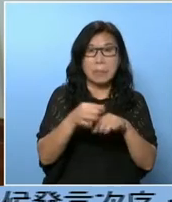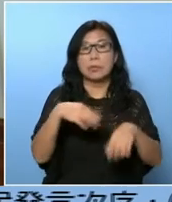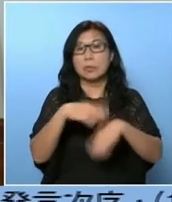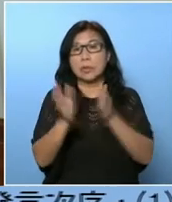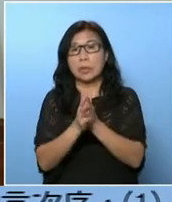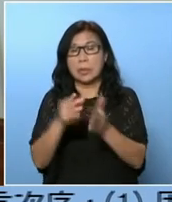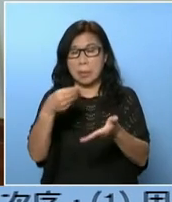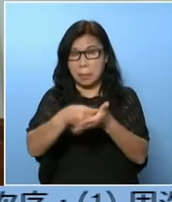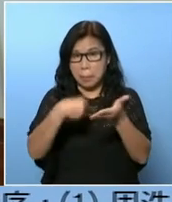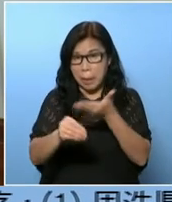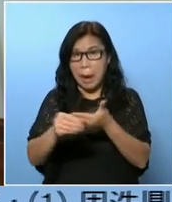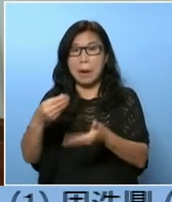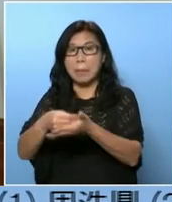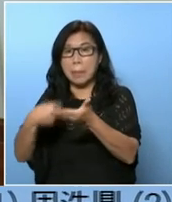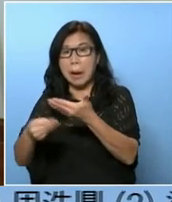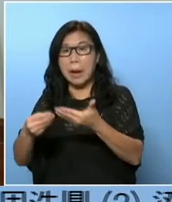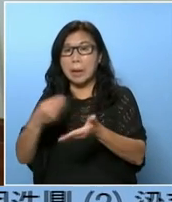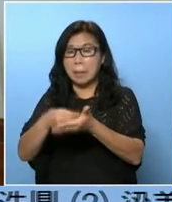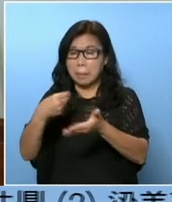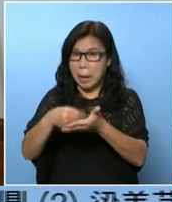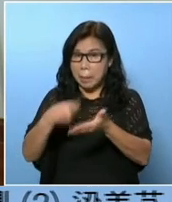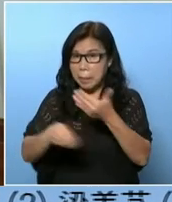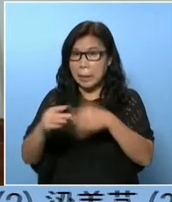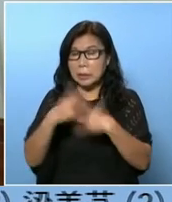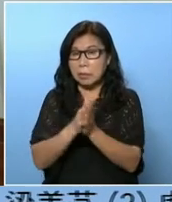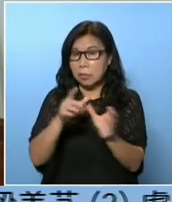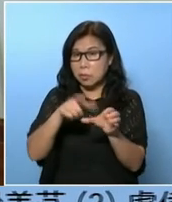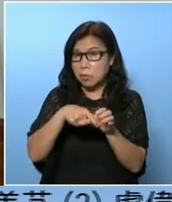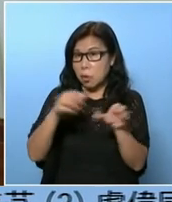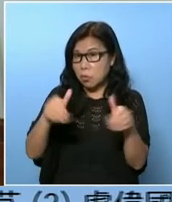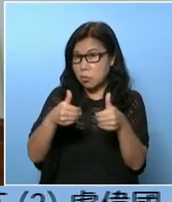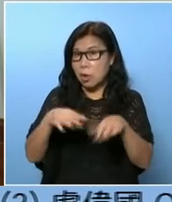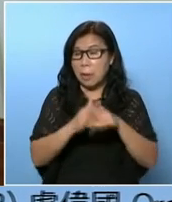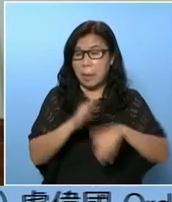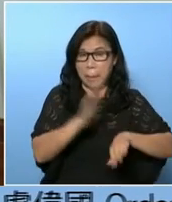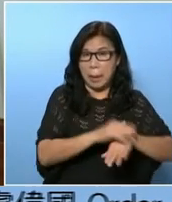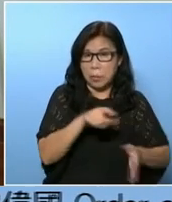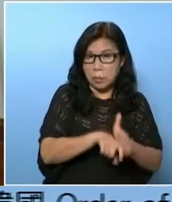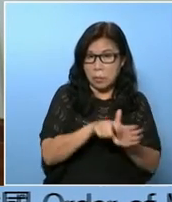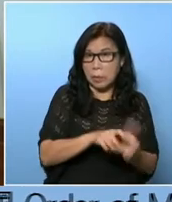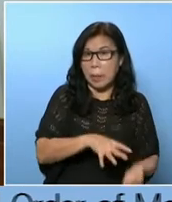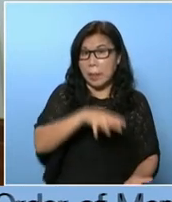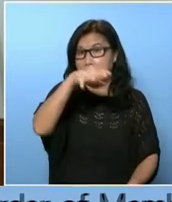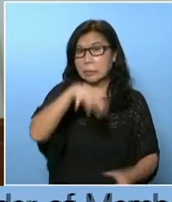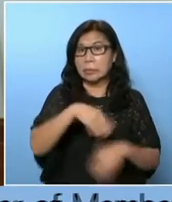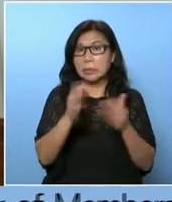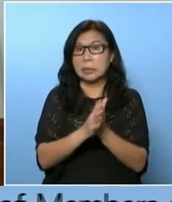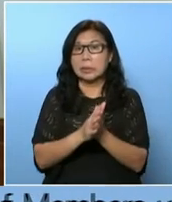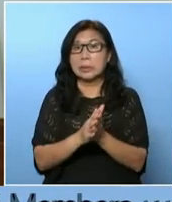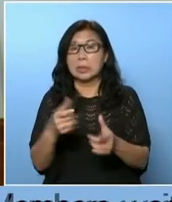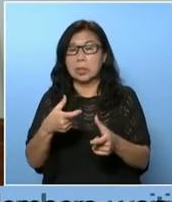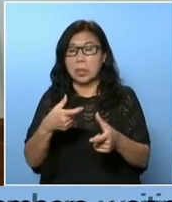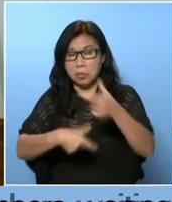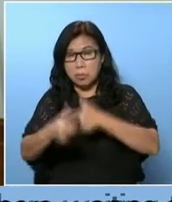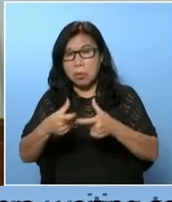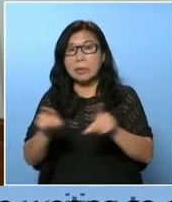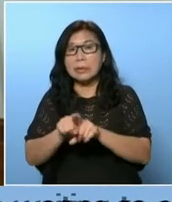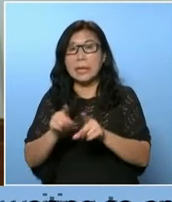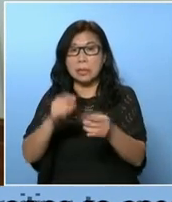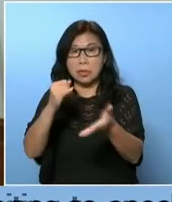一買一賣廉取豐厚的利潤，累積資本，以資產增值稅作為